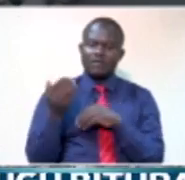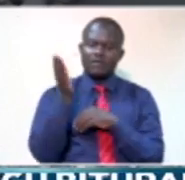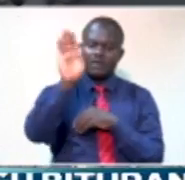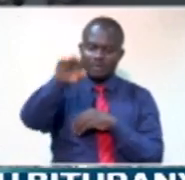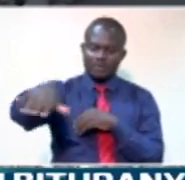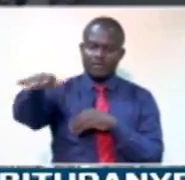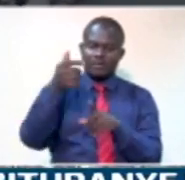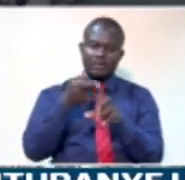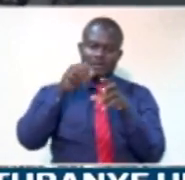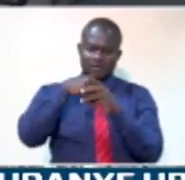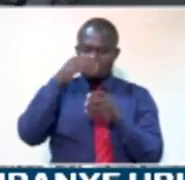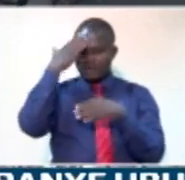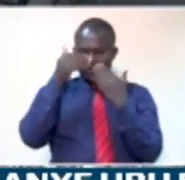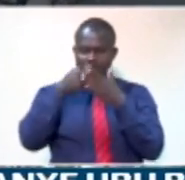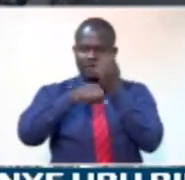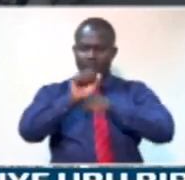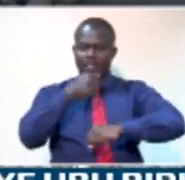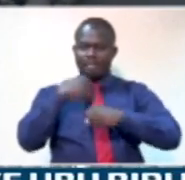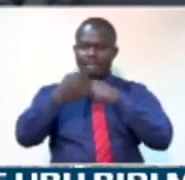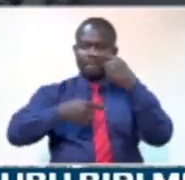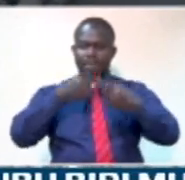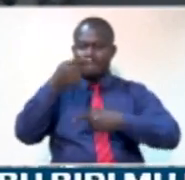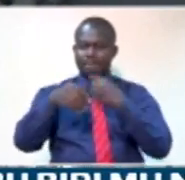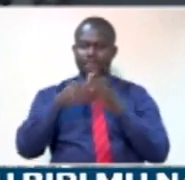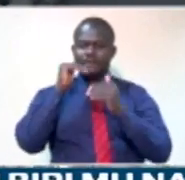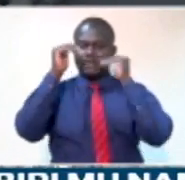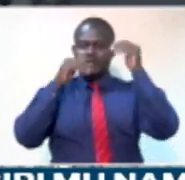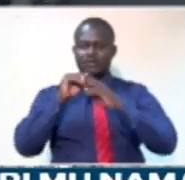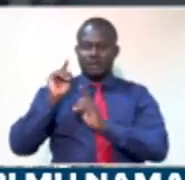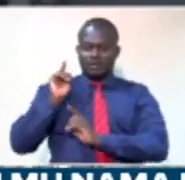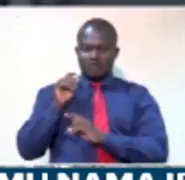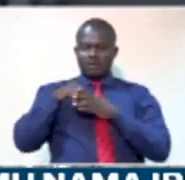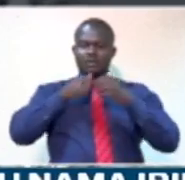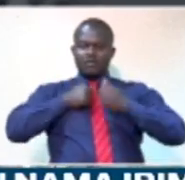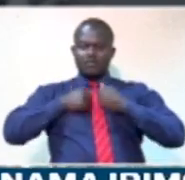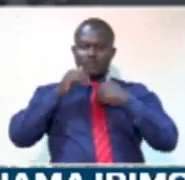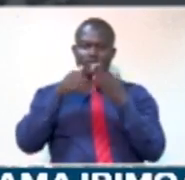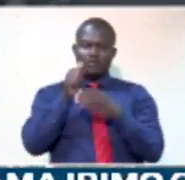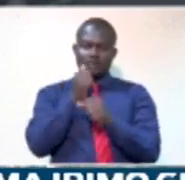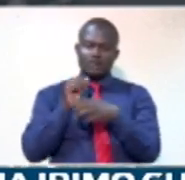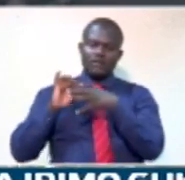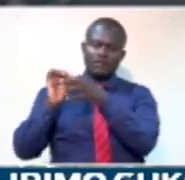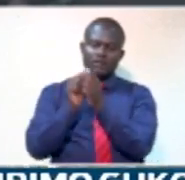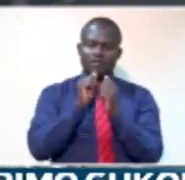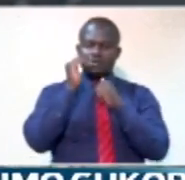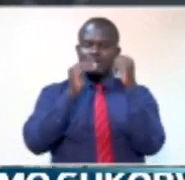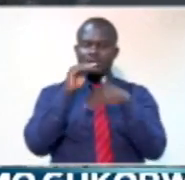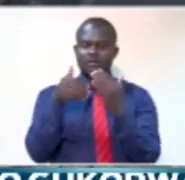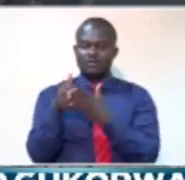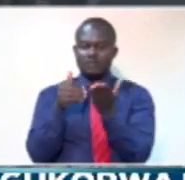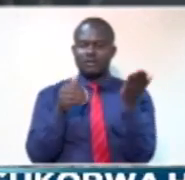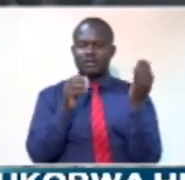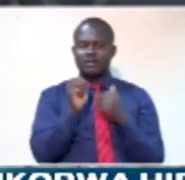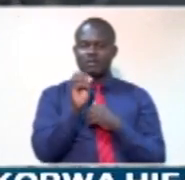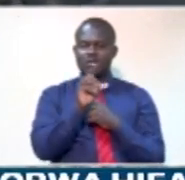duce baturutsemo bitewe n'ibikorwa bikomeje by'inzego z'umutekano z'u Rwanda zikora zifatanyije n'inzego z'umutekano za